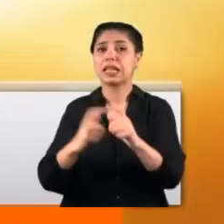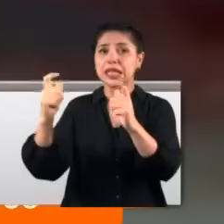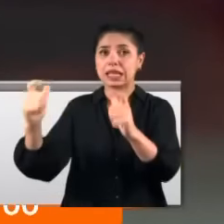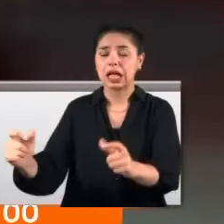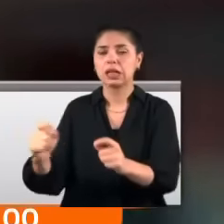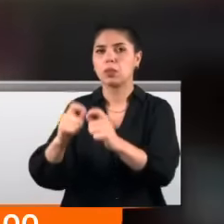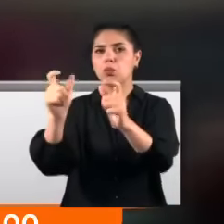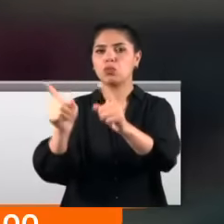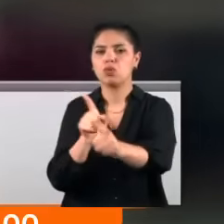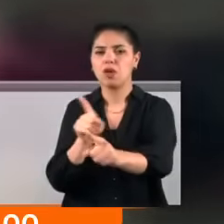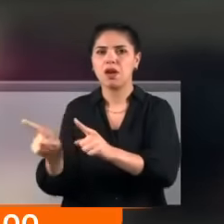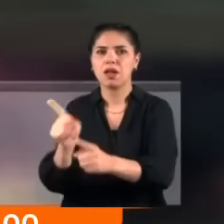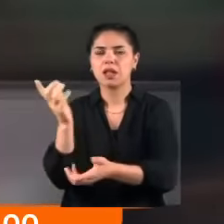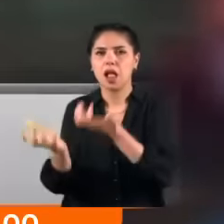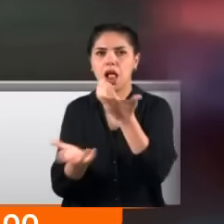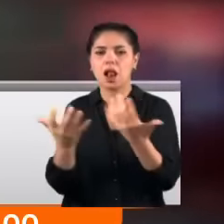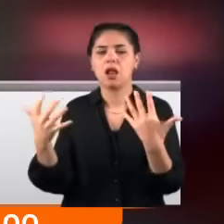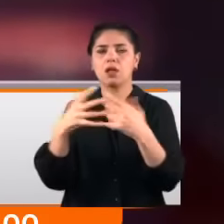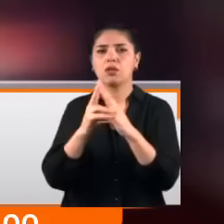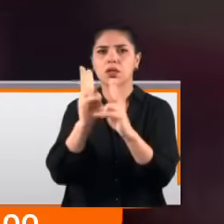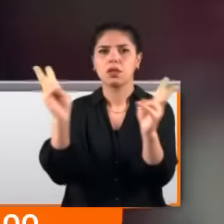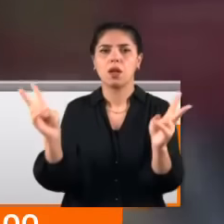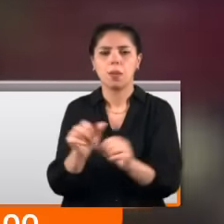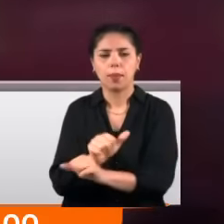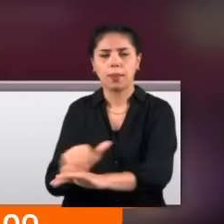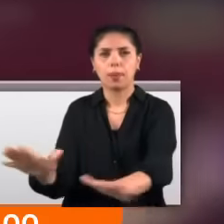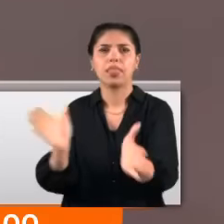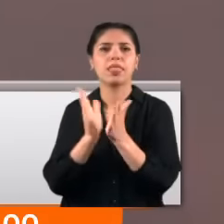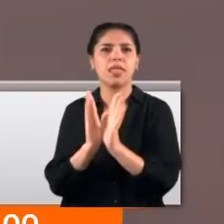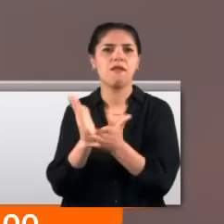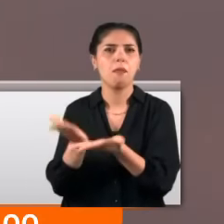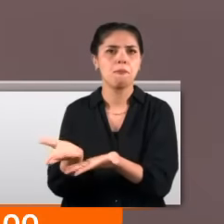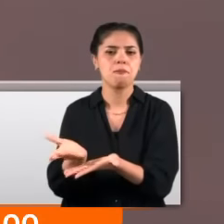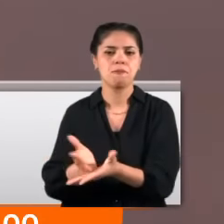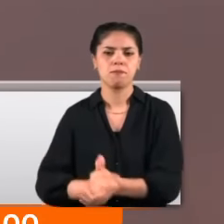Buca arasındaki alevlerse geceden sabaha yayılarak ilerledi.